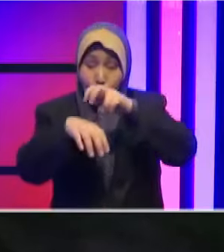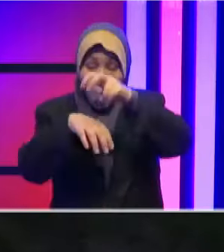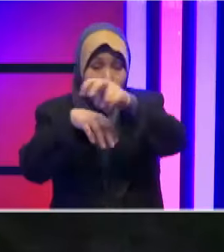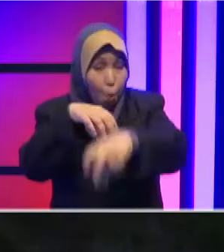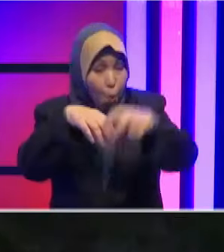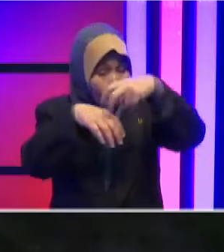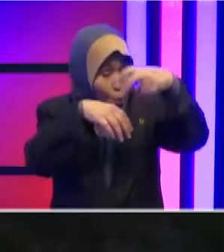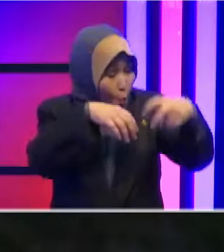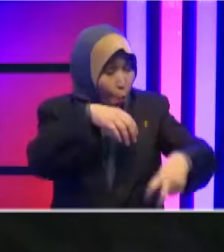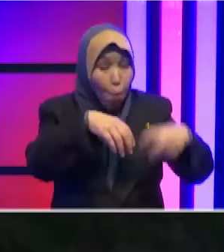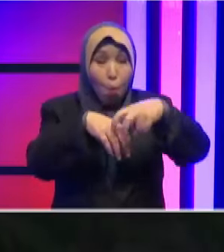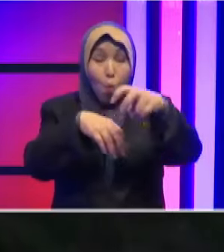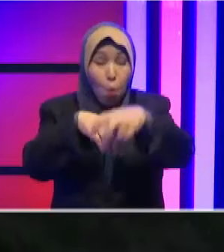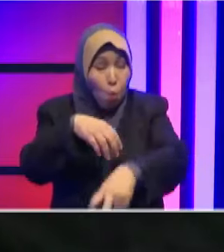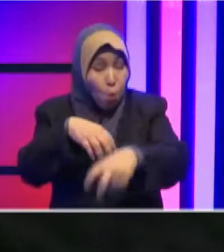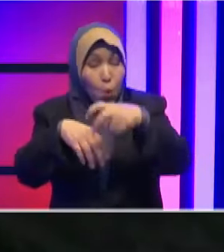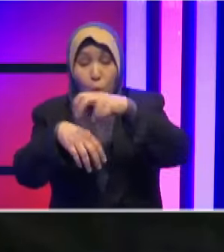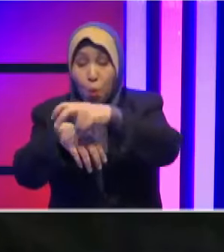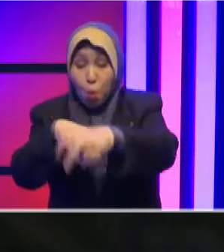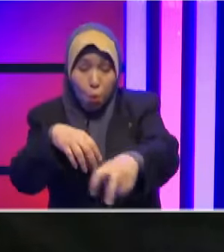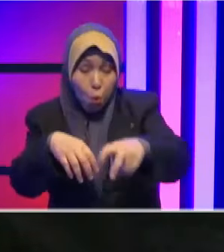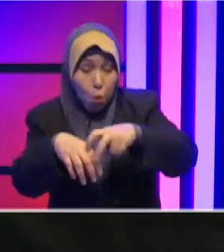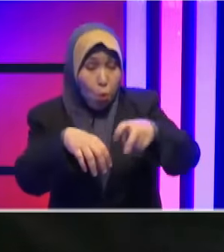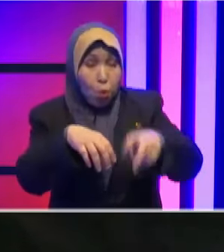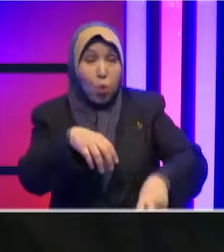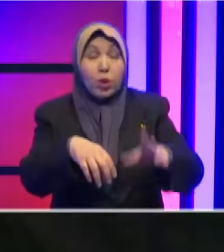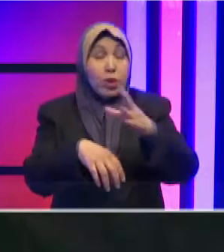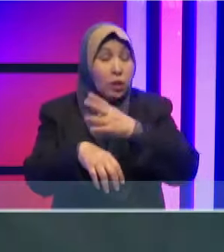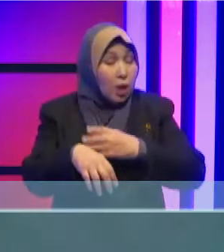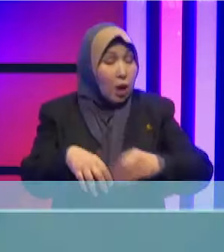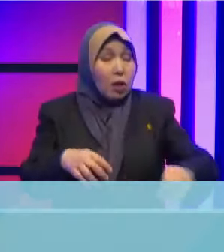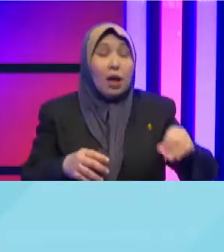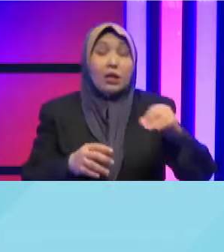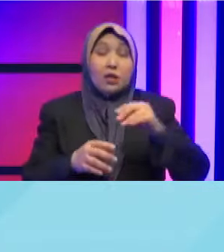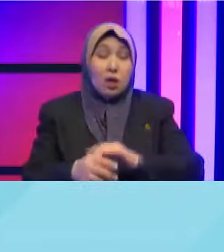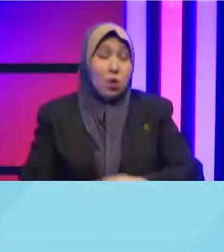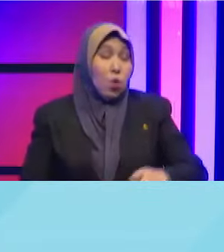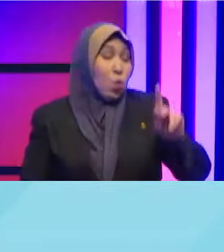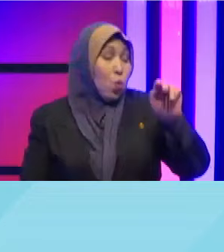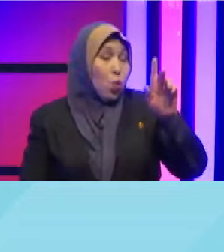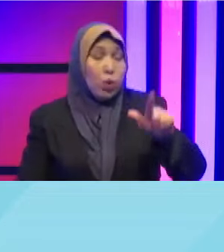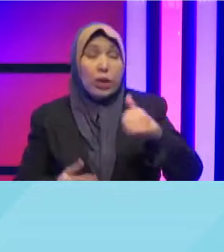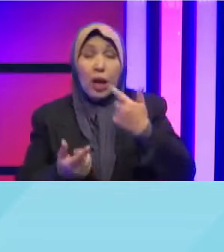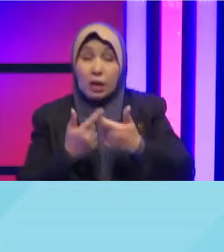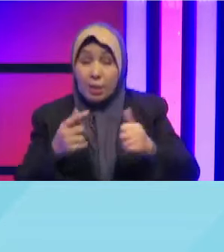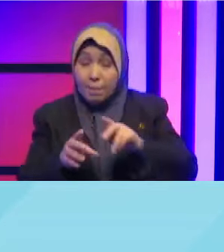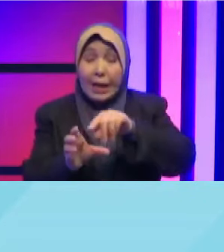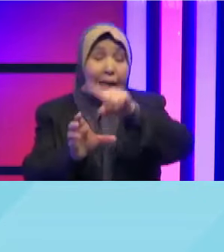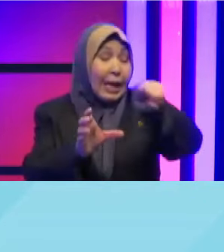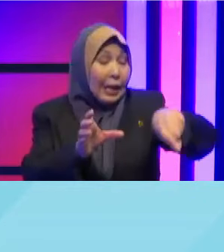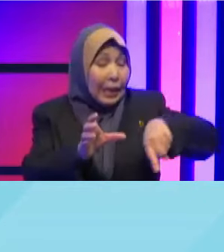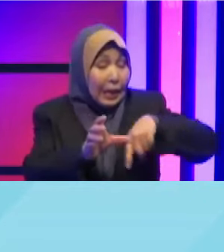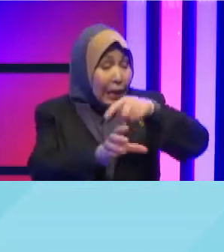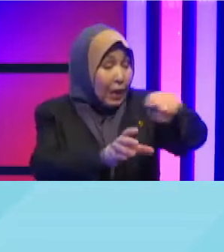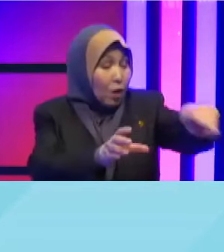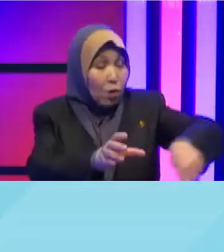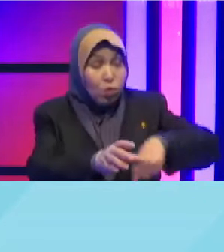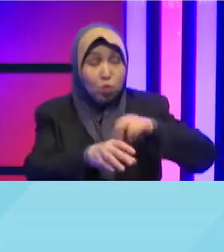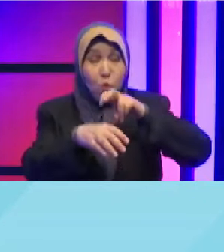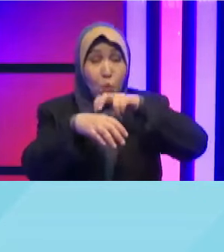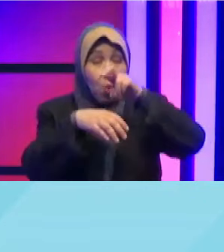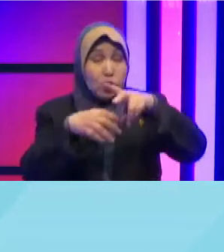ibaratkan Minggu lihat dubbing yilun Qudwah adaband yang silun ini mereka turun dalam